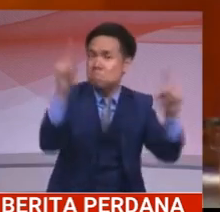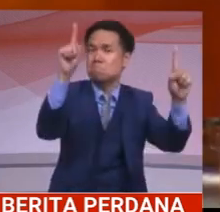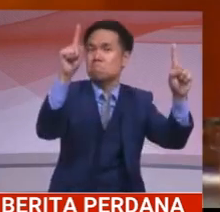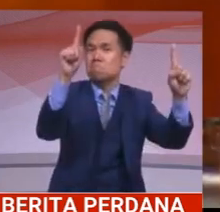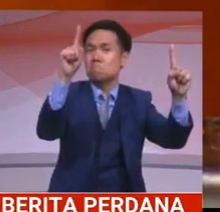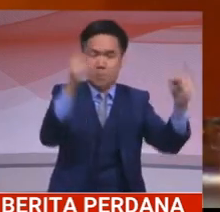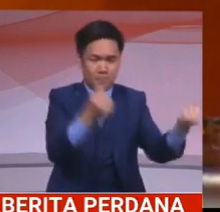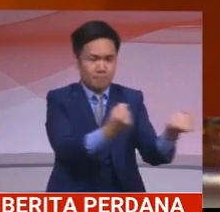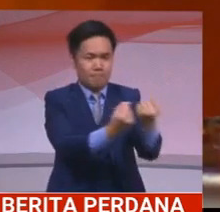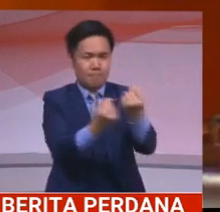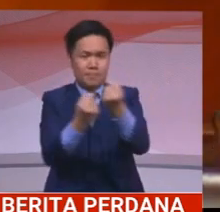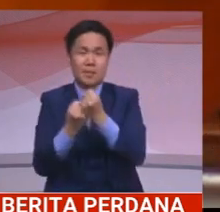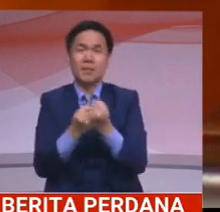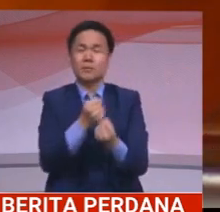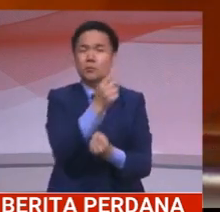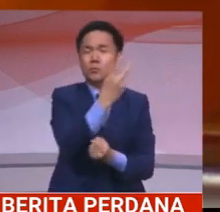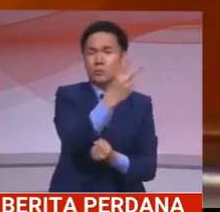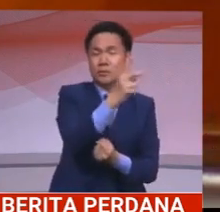sebanyak